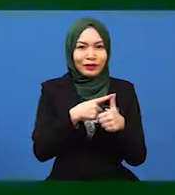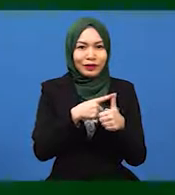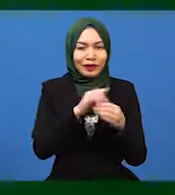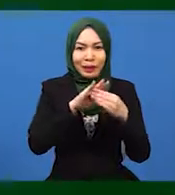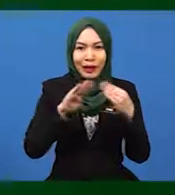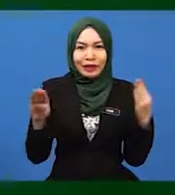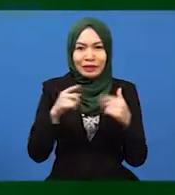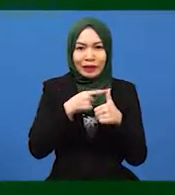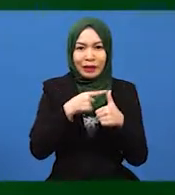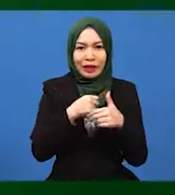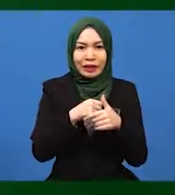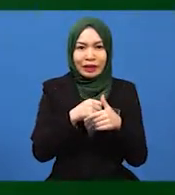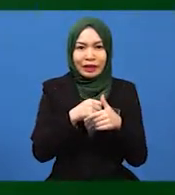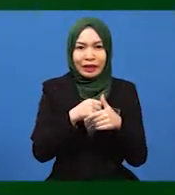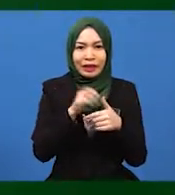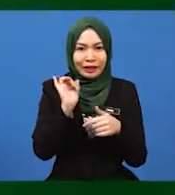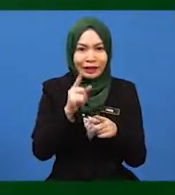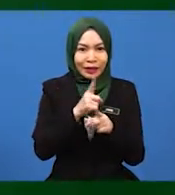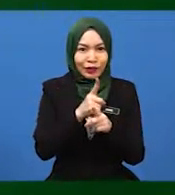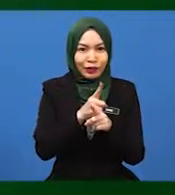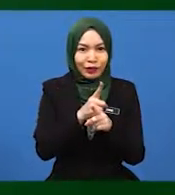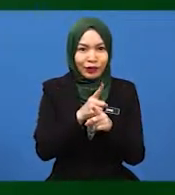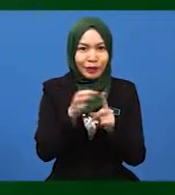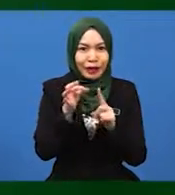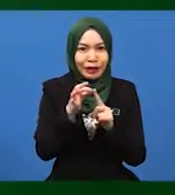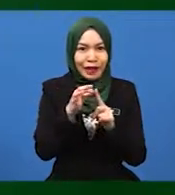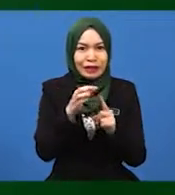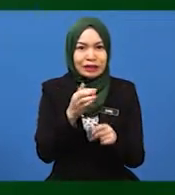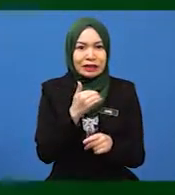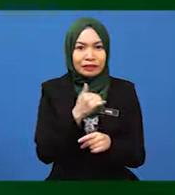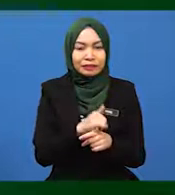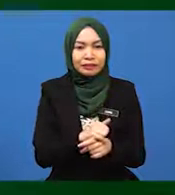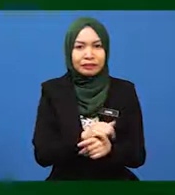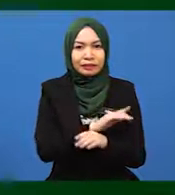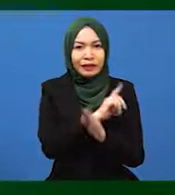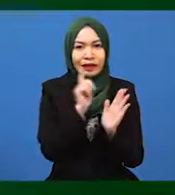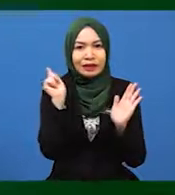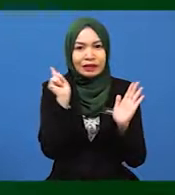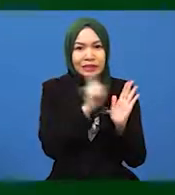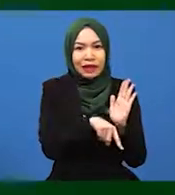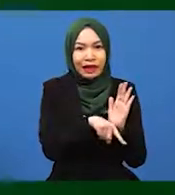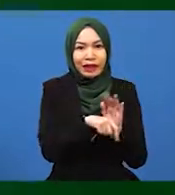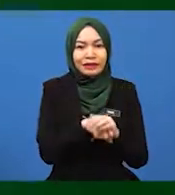Ya, betul. Perkataan jangan menunjukkan larangan.